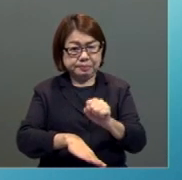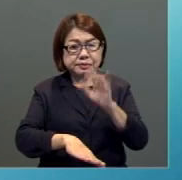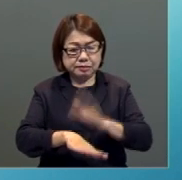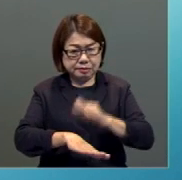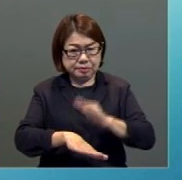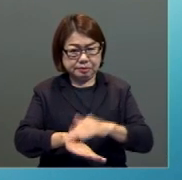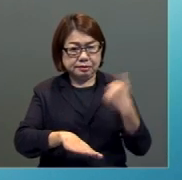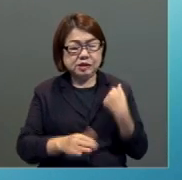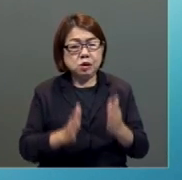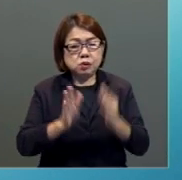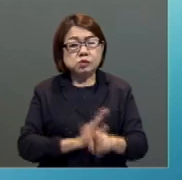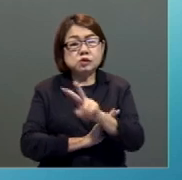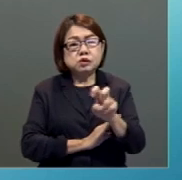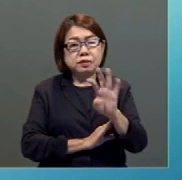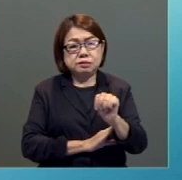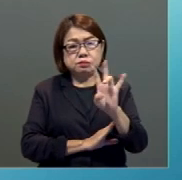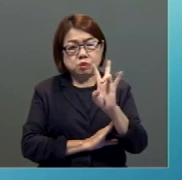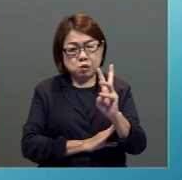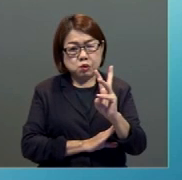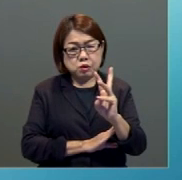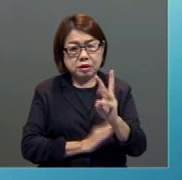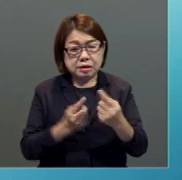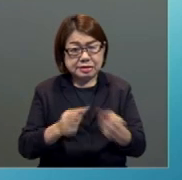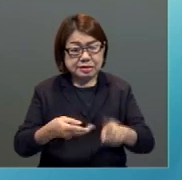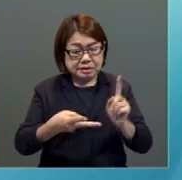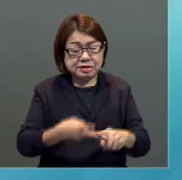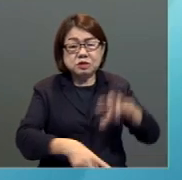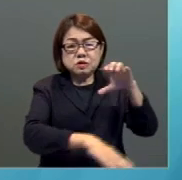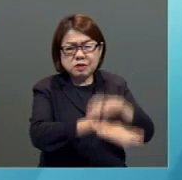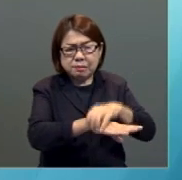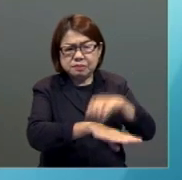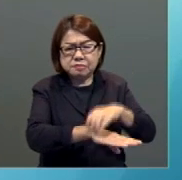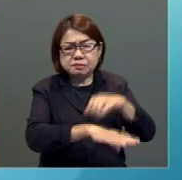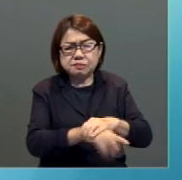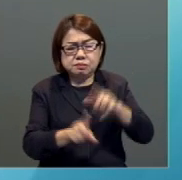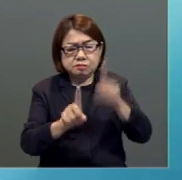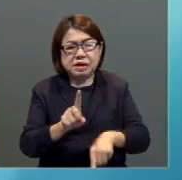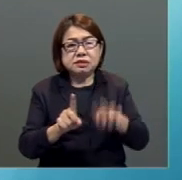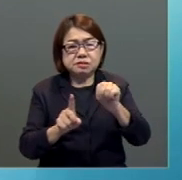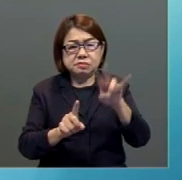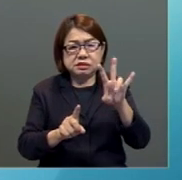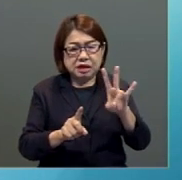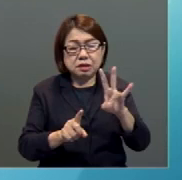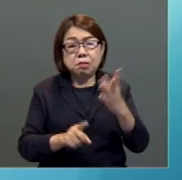ผมไม่ถือว่าลดลงนะครับถือว่ายังเท่าเดิมกันอยู่อันนี้ต้องขอร้องพี่น้องประชาชนนะครับว่าเราจะเข้มมากน้อยเท่าไรขึ้นอยู่กับตัวเลขนี้ด้วยเหมือนกันถ้าท่านให้ความร่วมมือเราคงไม่ต้องมีมาตรการอะไรที่เข้มกว่านี้แต่ถ้าตัวเลขหลังๆเหล่านี้ถูกรายงานขึ้นมาแล้วก็เห็นความไม่เรียบร้อยของท่านนะครับเราคงต้องมีมาตรการเพิ่มเติมขึ้นมาส่วนผลของการที่ท่านไม่เรียบร้อยอย่างนี้จะต้องไปทำอะไรต่อนะครับดูกล่องดำขวามือคือตัดเตือนเนี่ยนะครับเมื่อวานนี้ตักเตือนไป246แต่ดำเนินคดีไปถึงพัน 47รายนะครับเพิ่มกว่าเมื่อวานนี้คือ